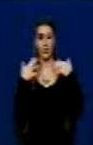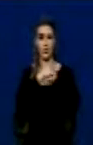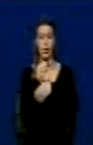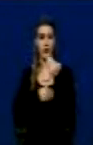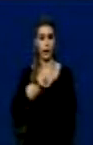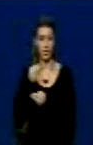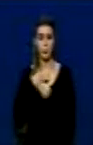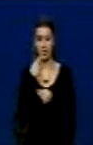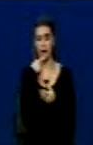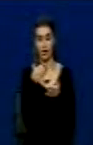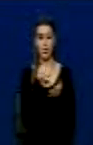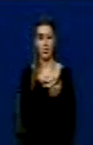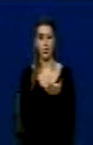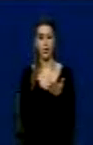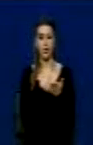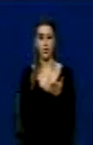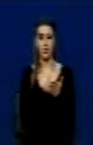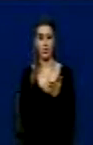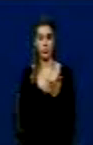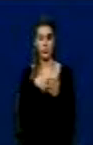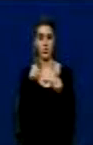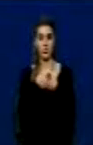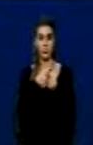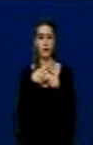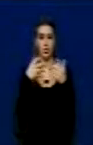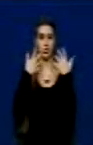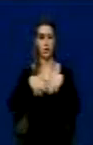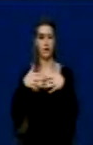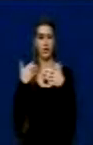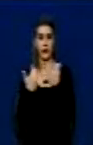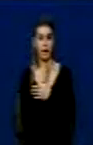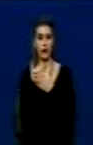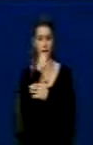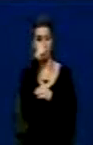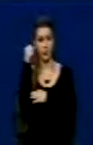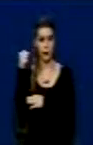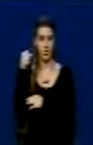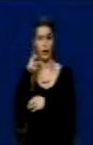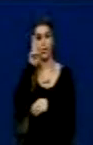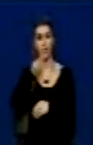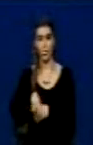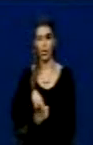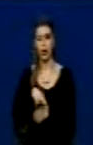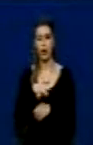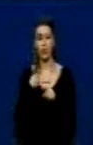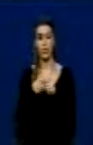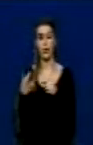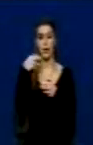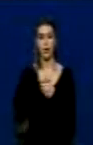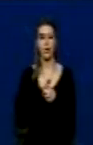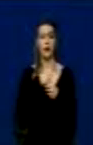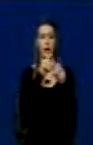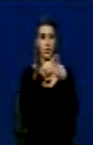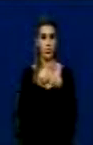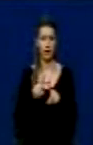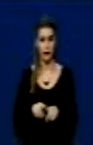ekonomisë, thuhet në raport që prej ndërmarrjeve të reja të regjistruara janë të kësaj karakteri.